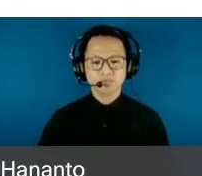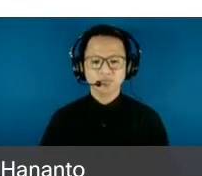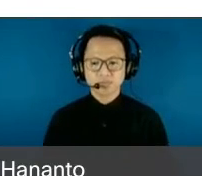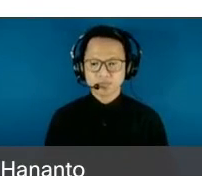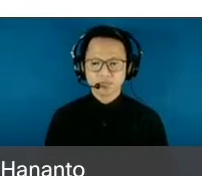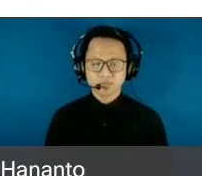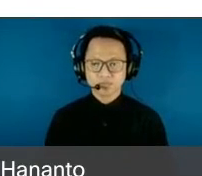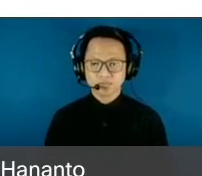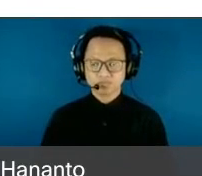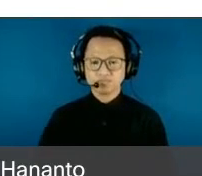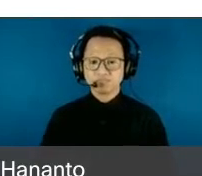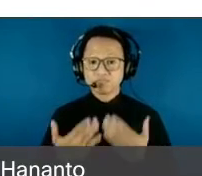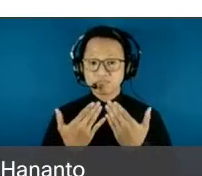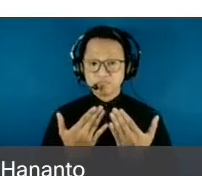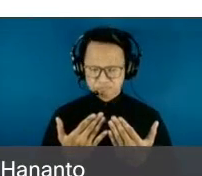Very much.